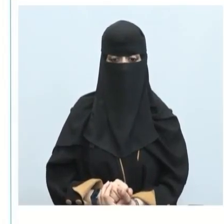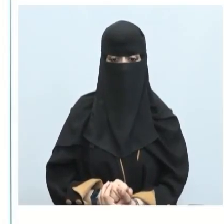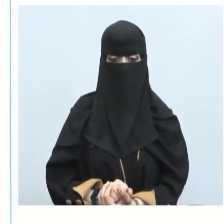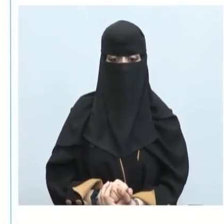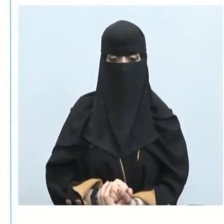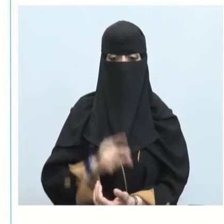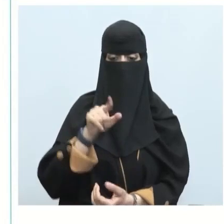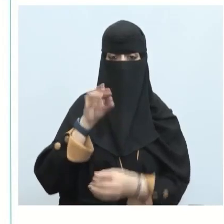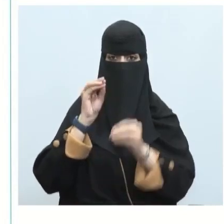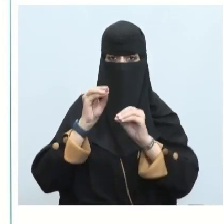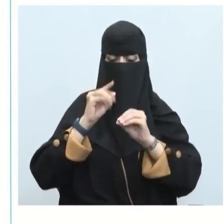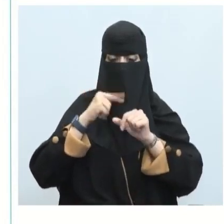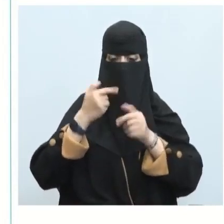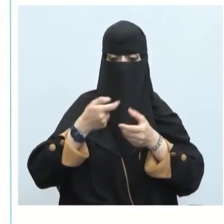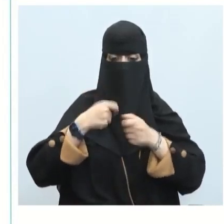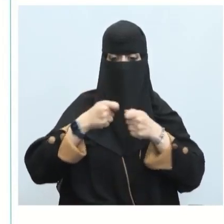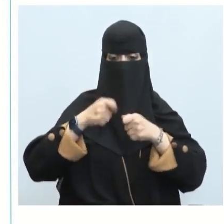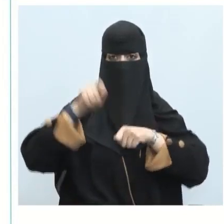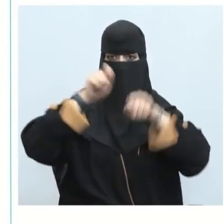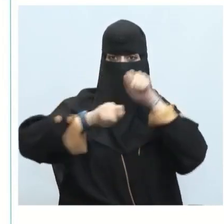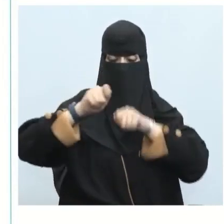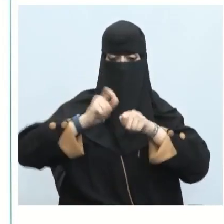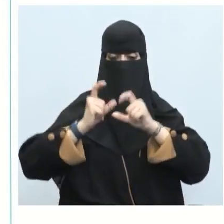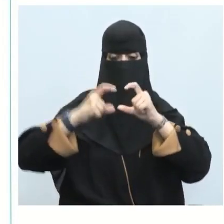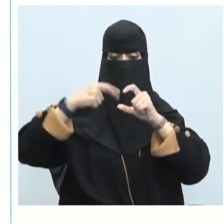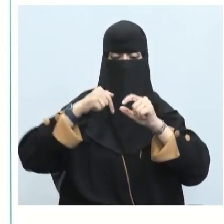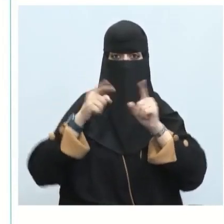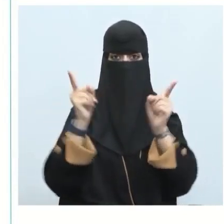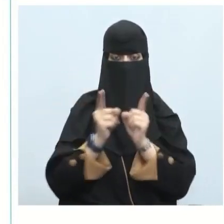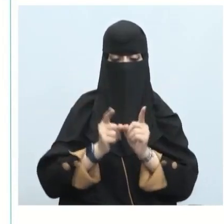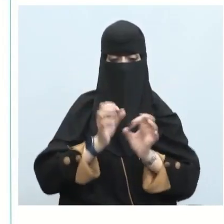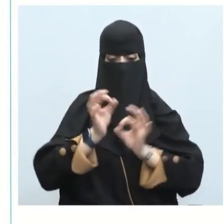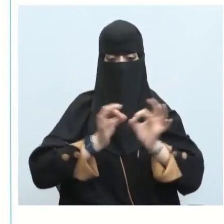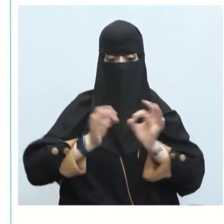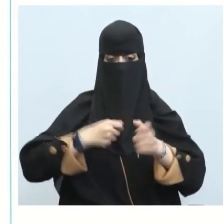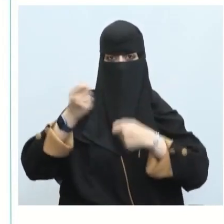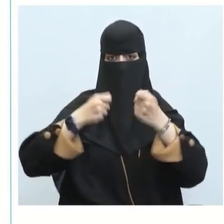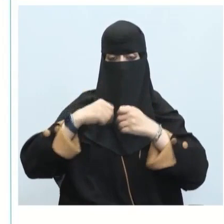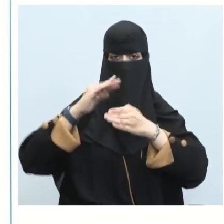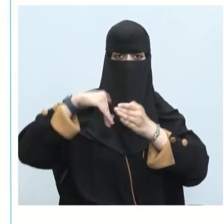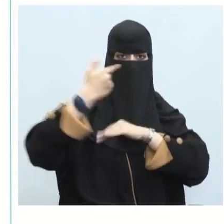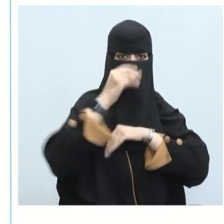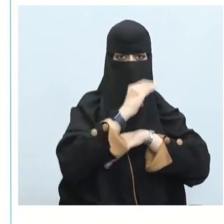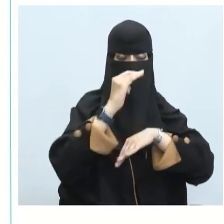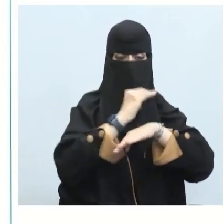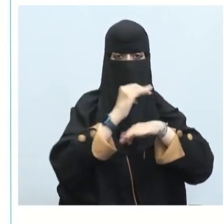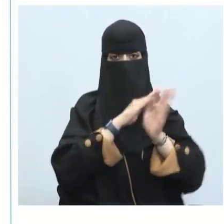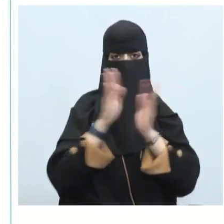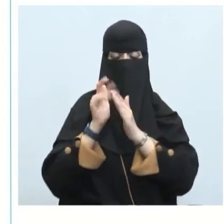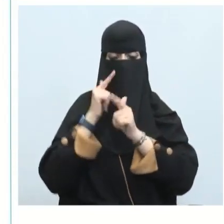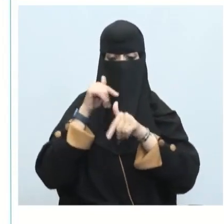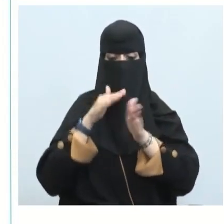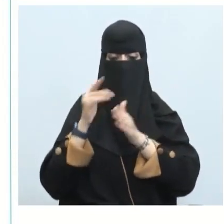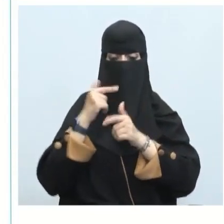الميزانيه ايضا من النصائح الفعاله استخدام الادوات لتحديد استراتيجيه التسويق عبر البريد